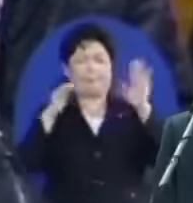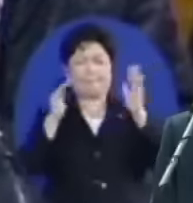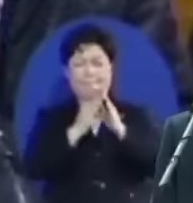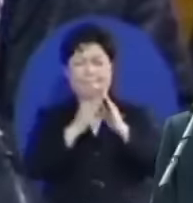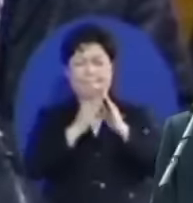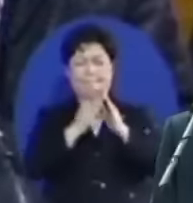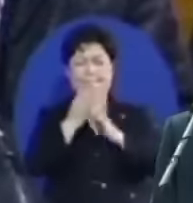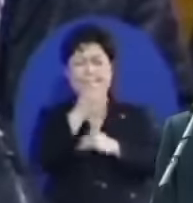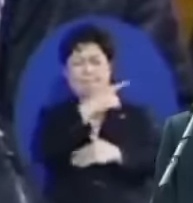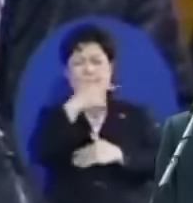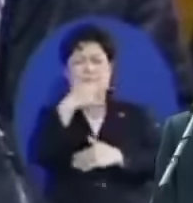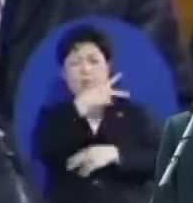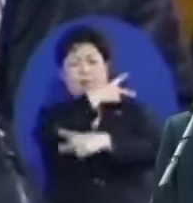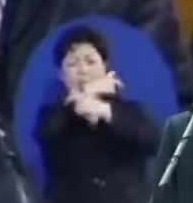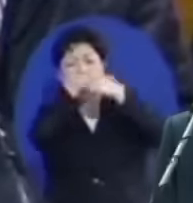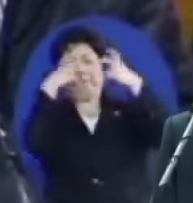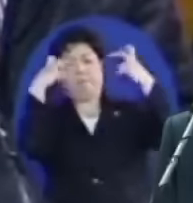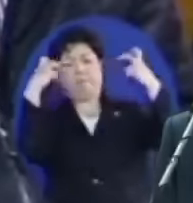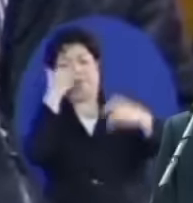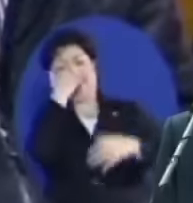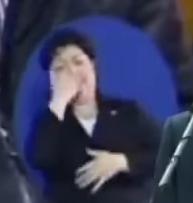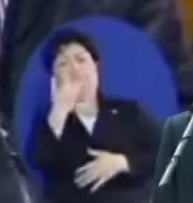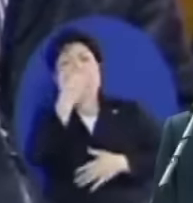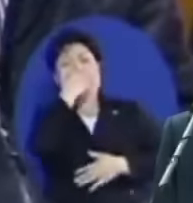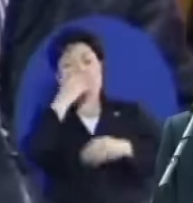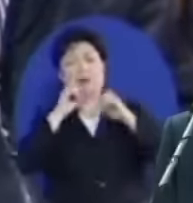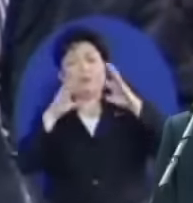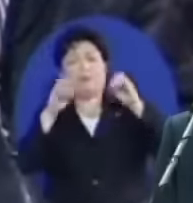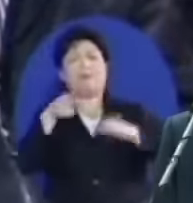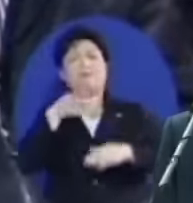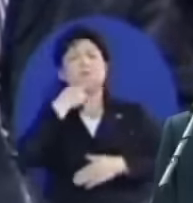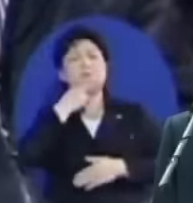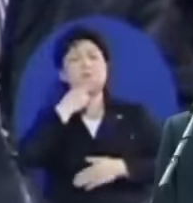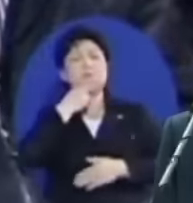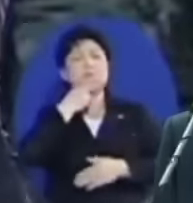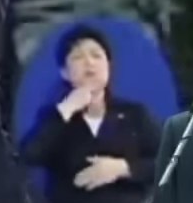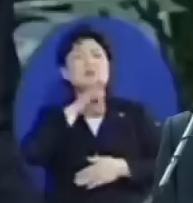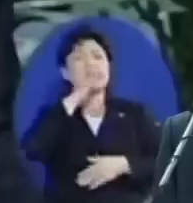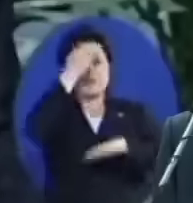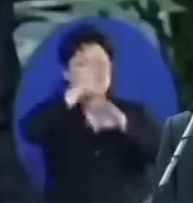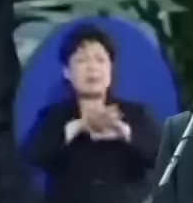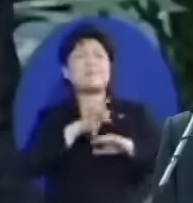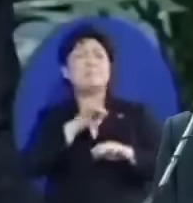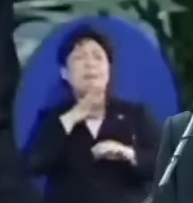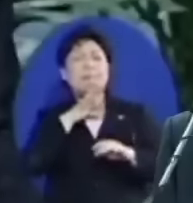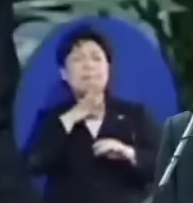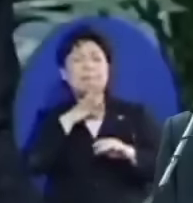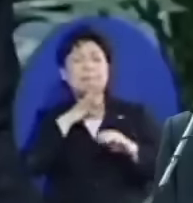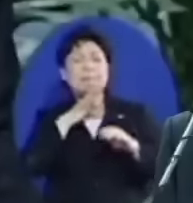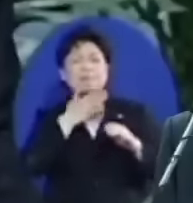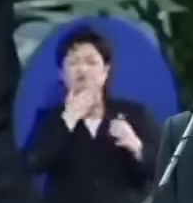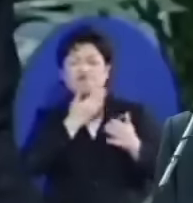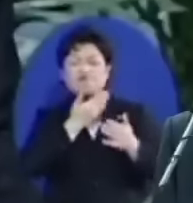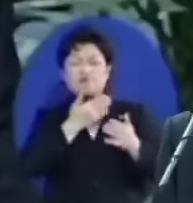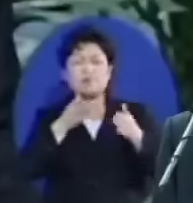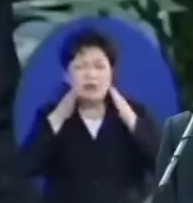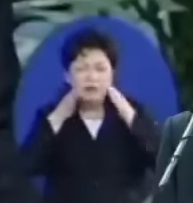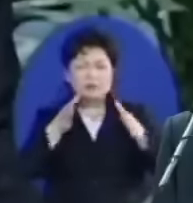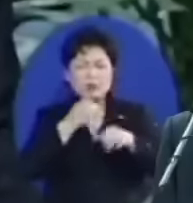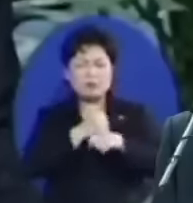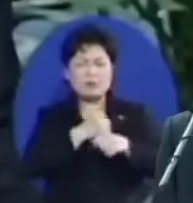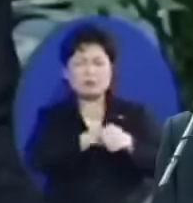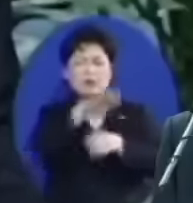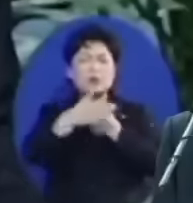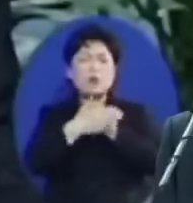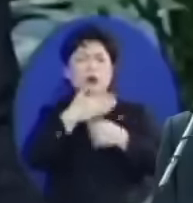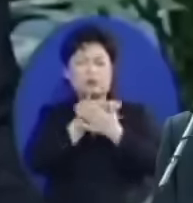너무 참에 빠져서 전도하지 않고 자체적인 예배 형식에만 붙잡혀 있습니다. 우리 아버지여, 우리를